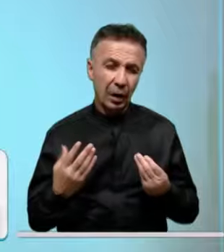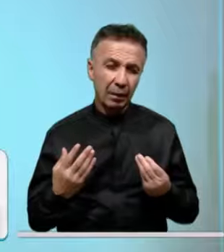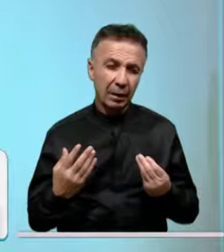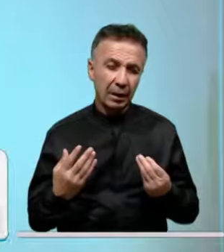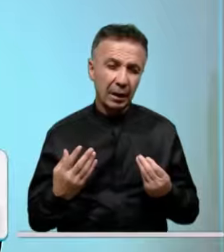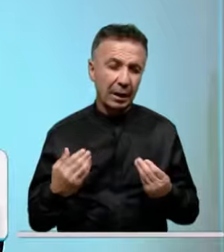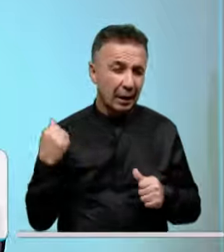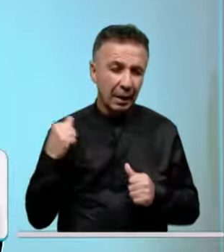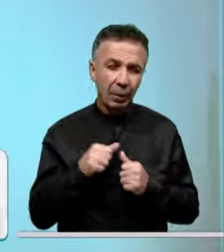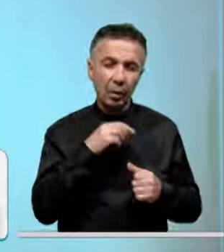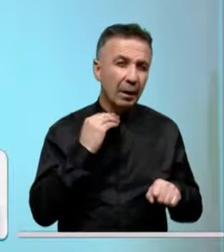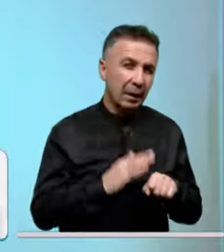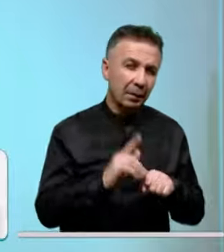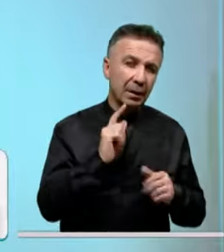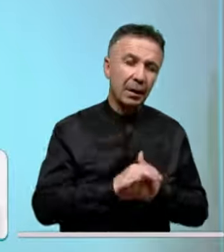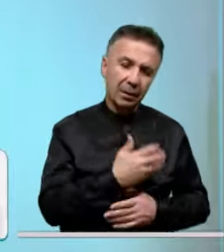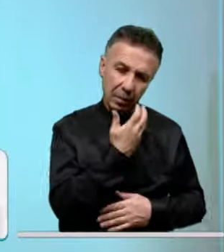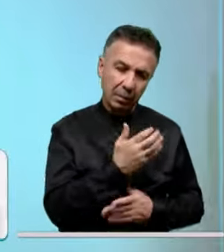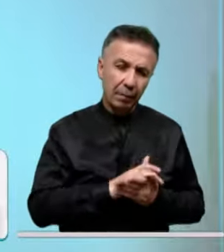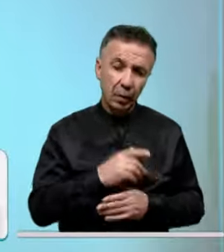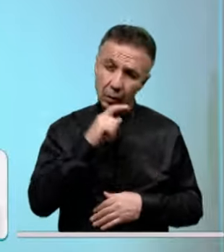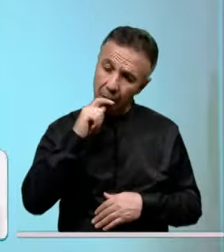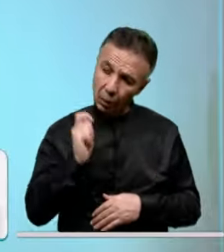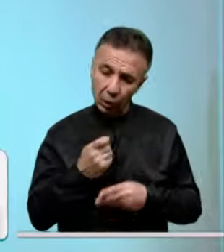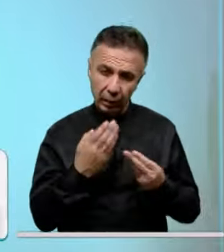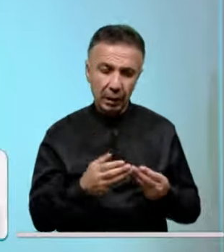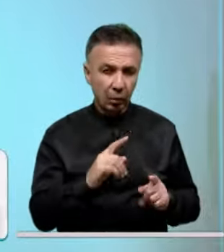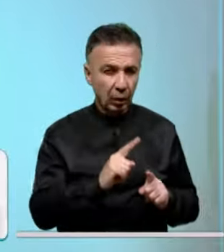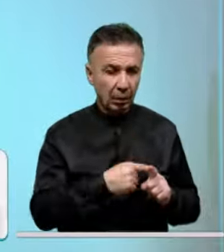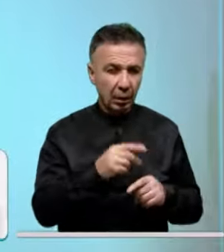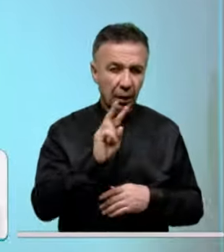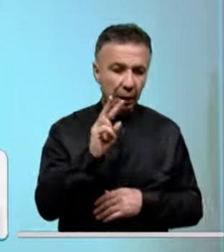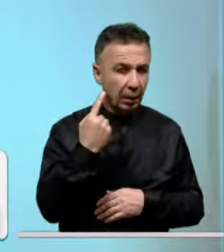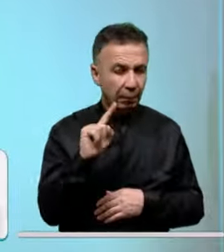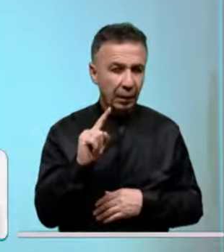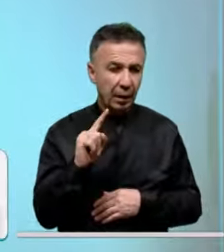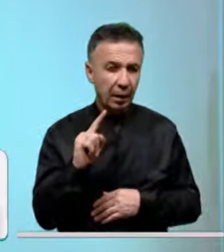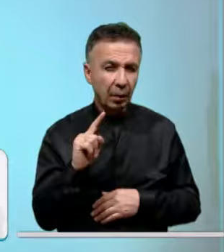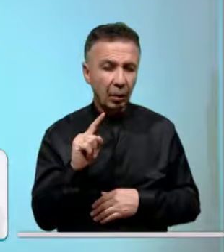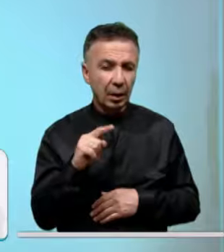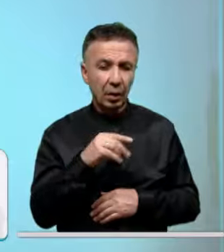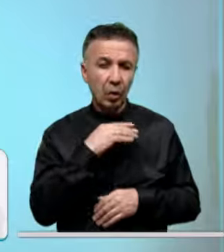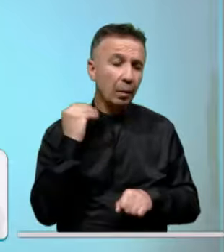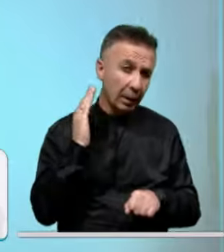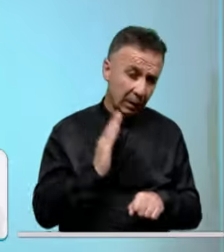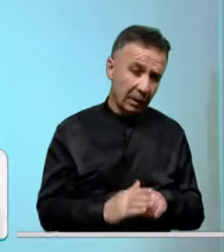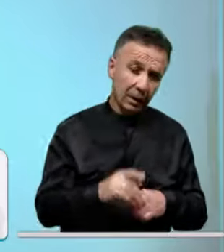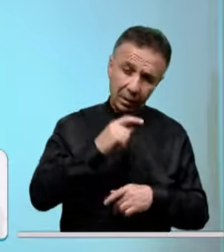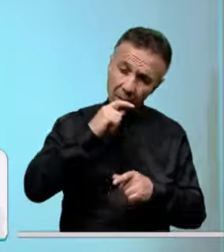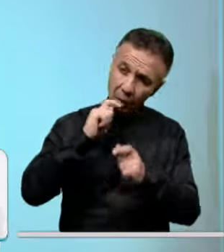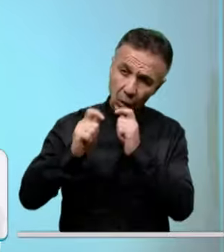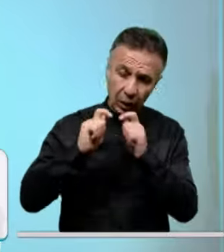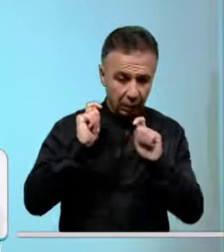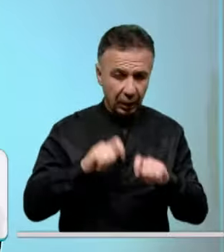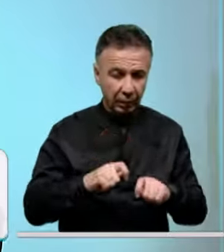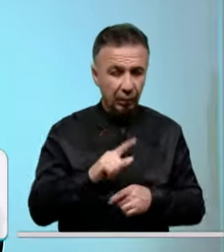Niye? Ben bir taahhüde girdim, hisse başı 20 bin lira ödeyerek kurban kesecektim.